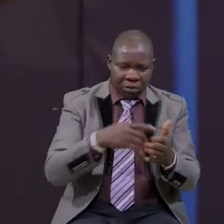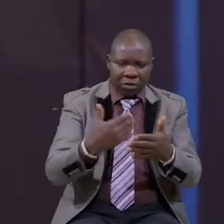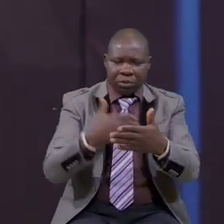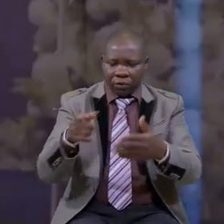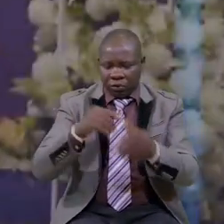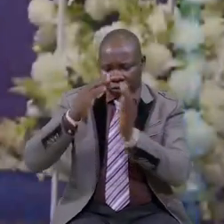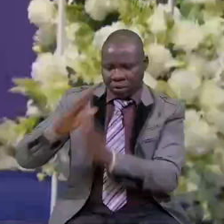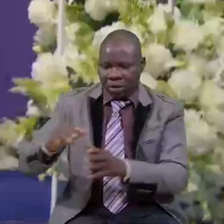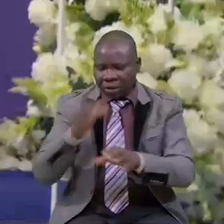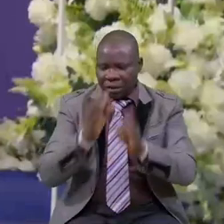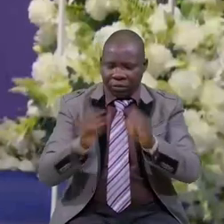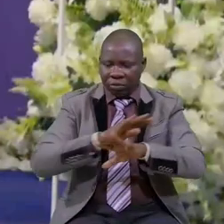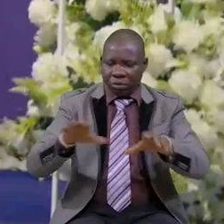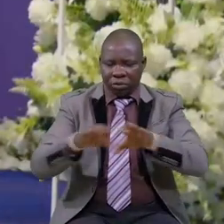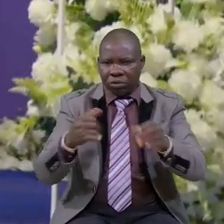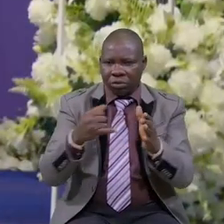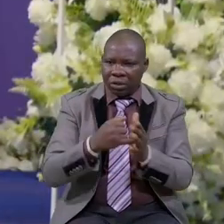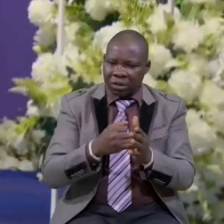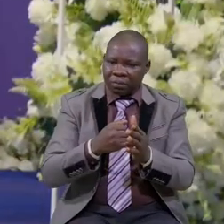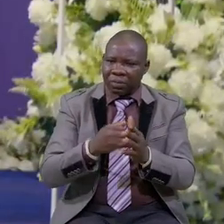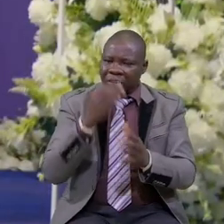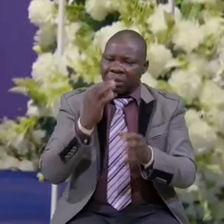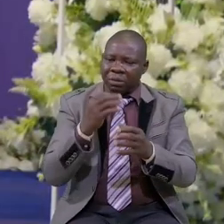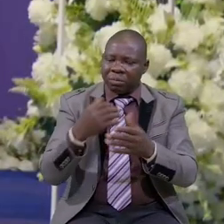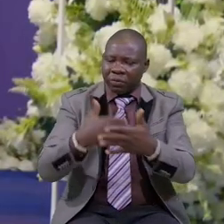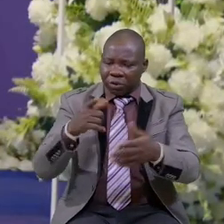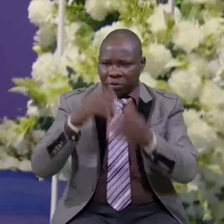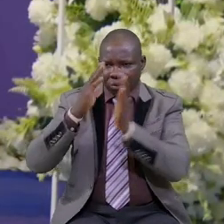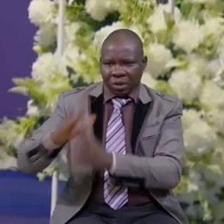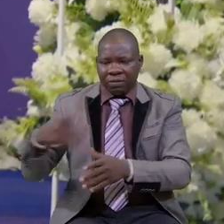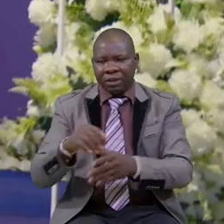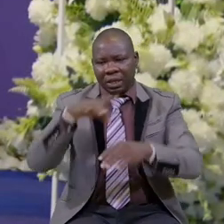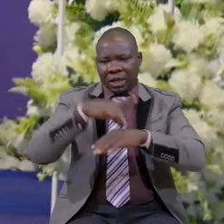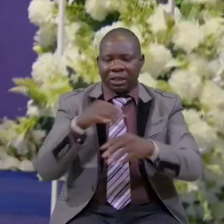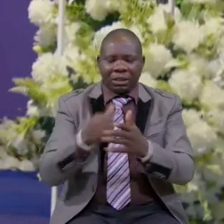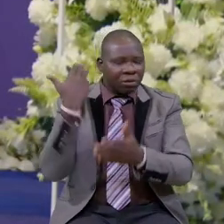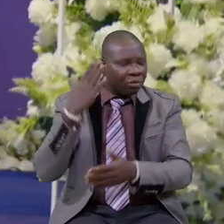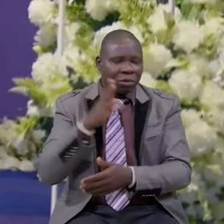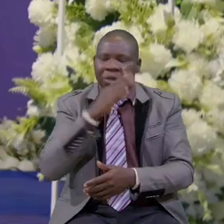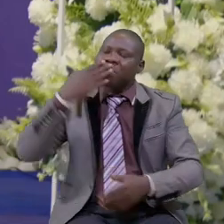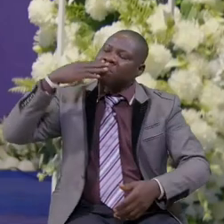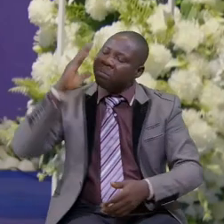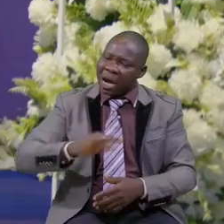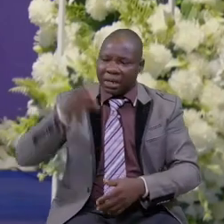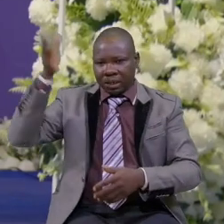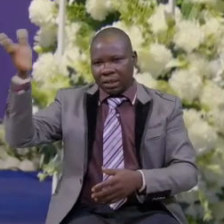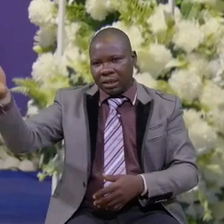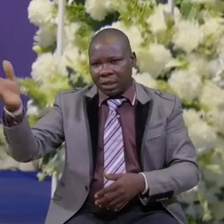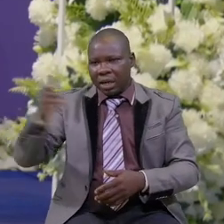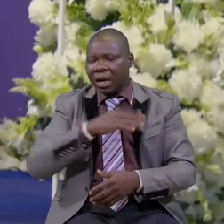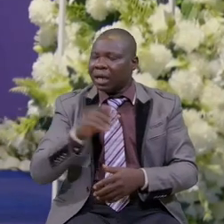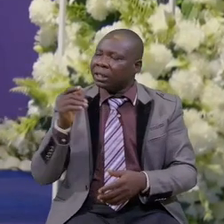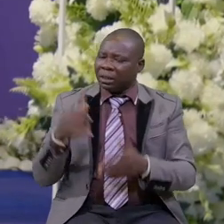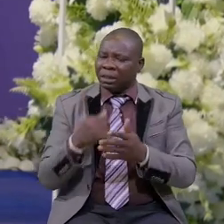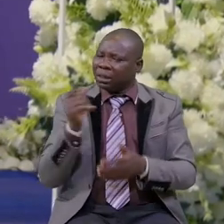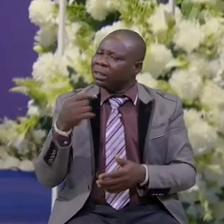que si tu ne règles pas ça avant de quitter la terre, ce sera terrible au ciel. Ainsi donc on nous dit,